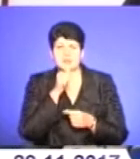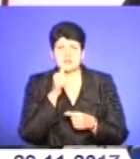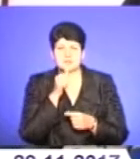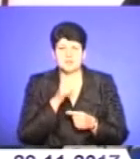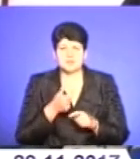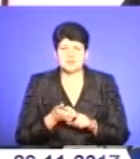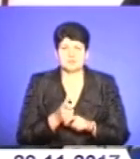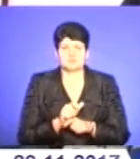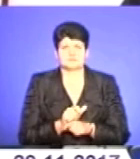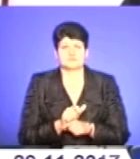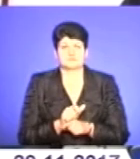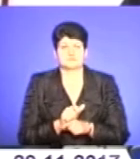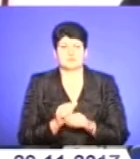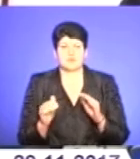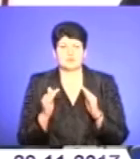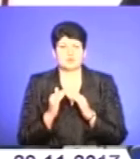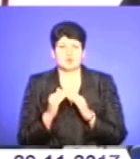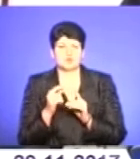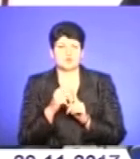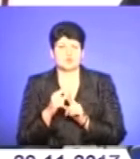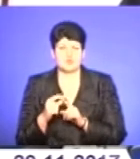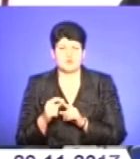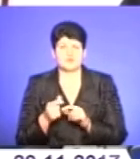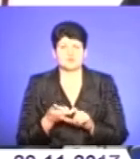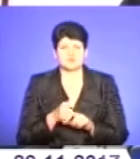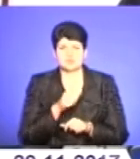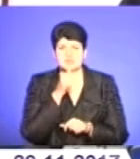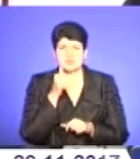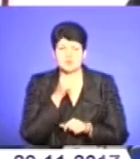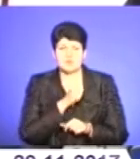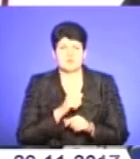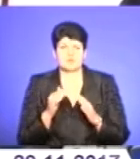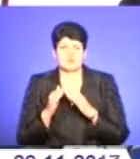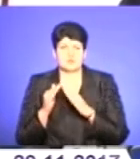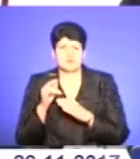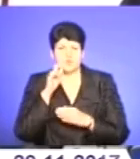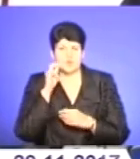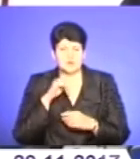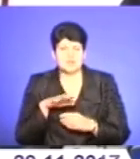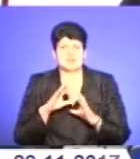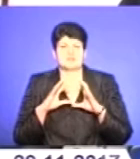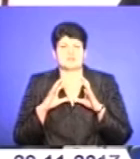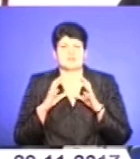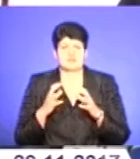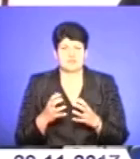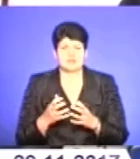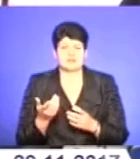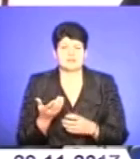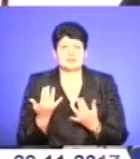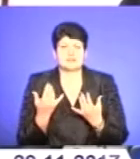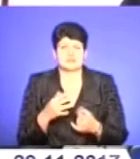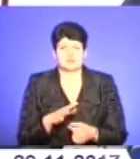найтаємничіша. Будинок Слово – це найзагадковіша взагалі будівля в Україні, а то і в світі, де стільки